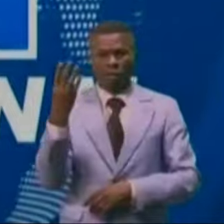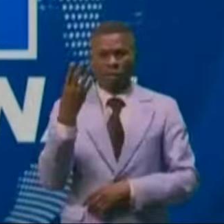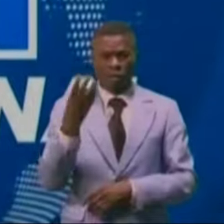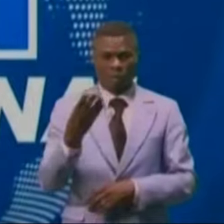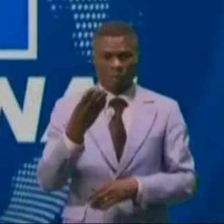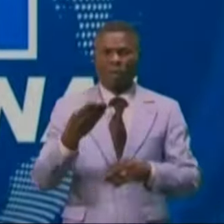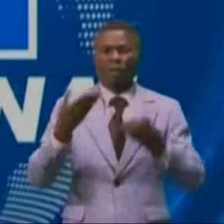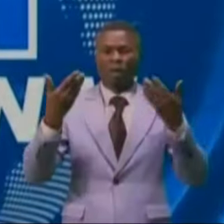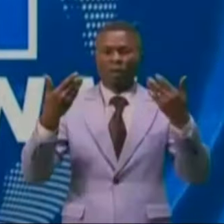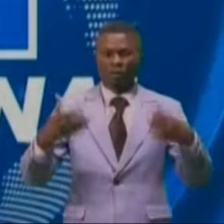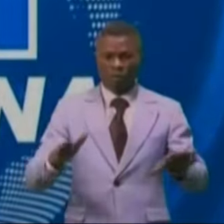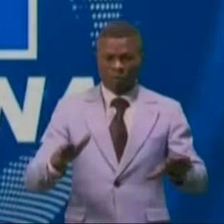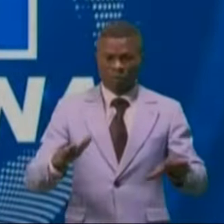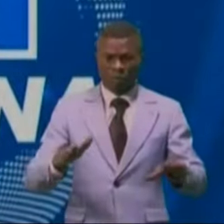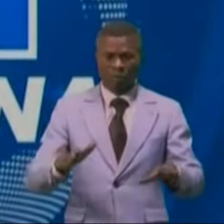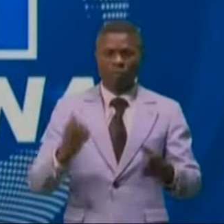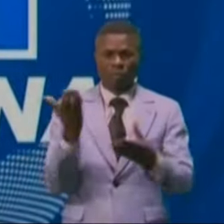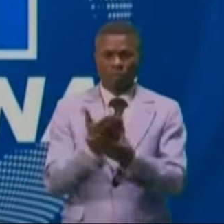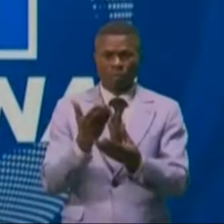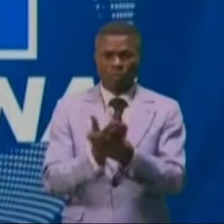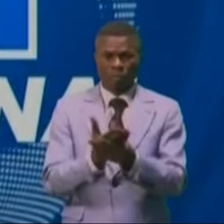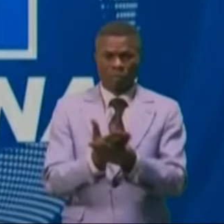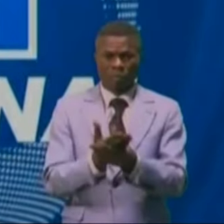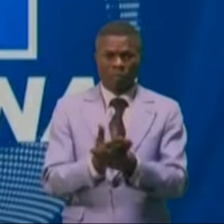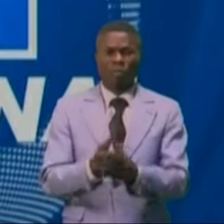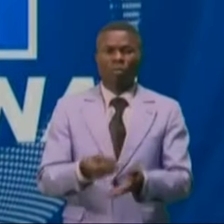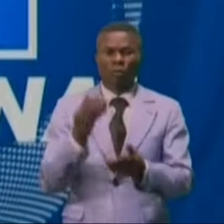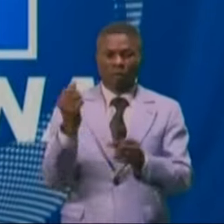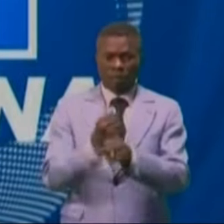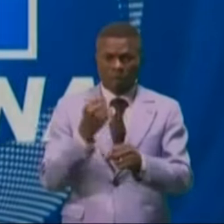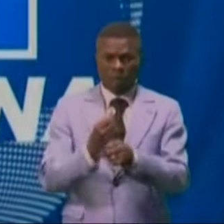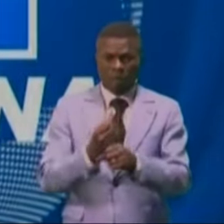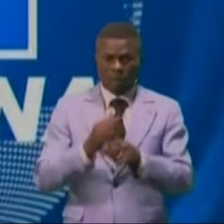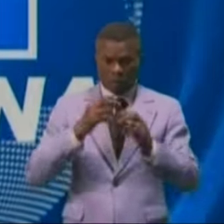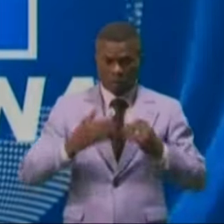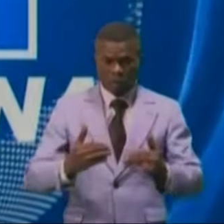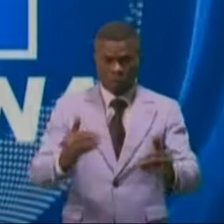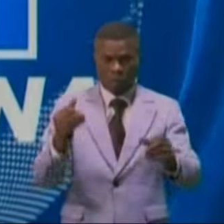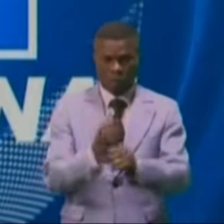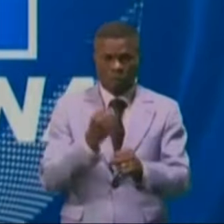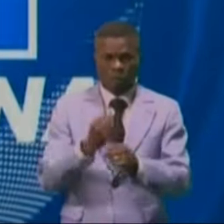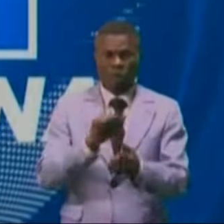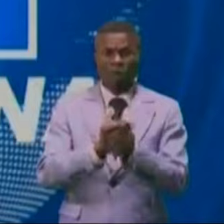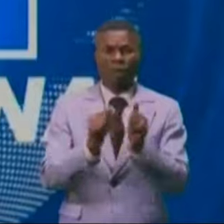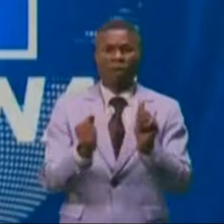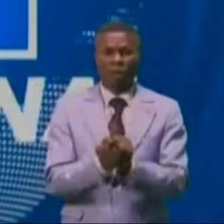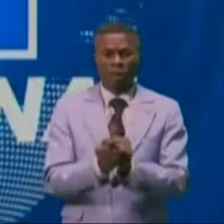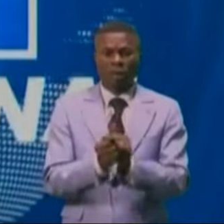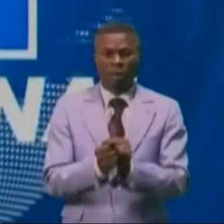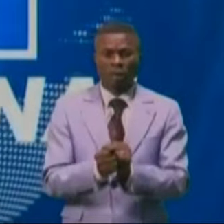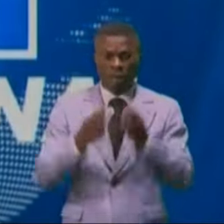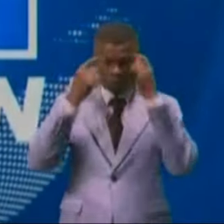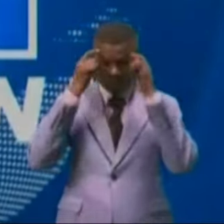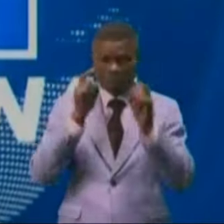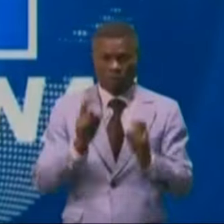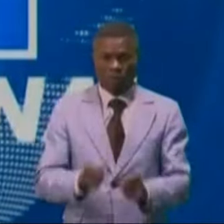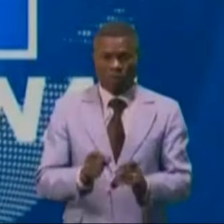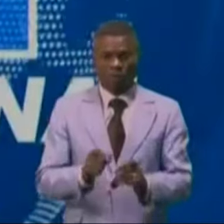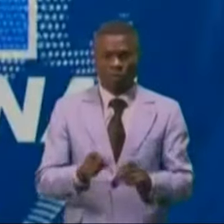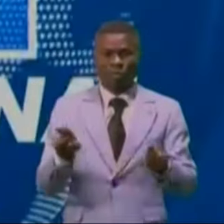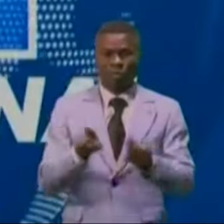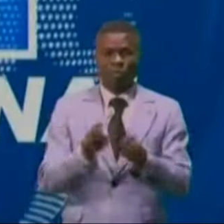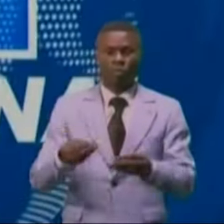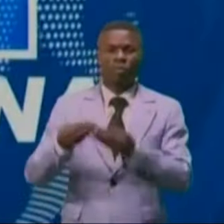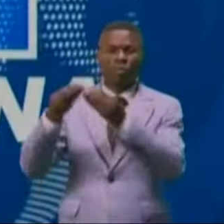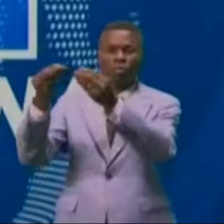levées. Les dossiers traités et ceux en cours de traitement relatifs aux susdites mesures seront